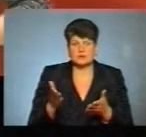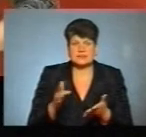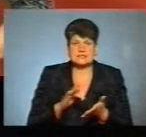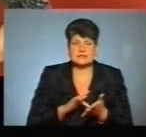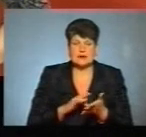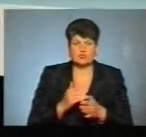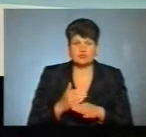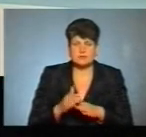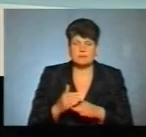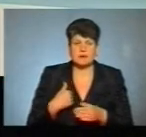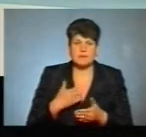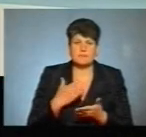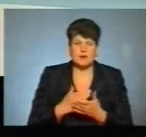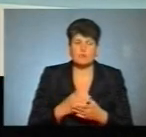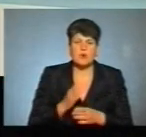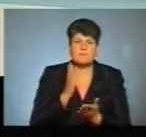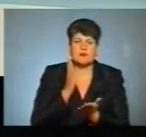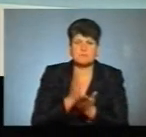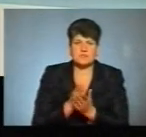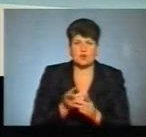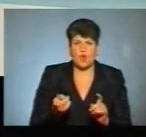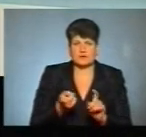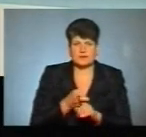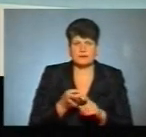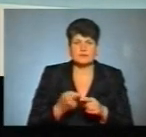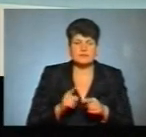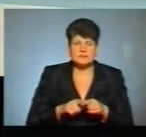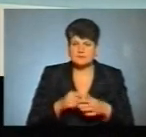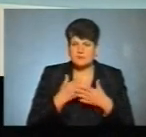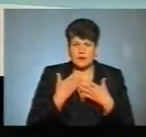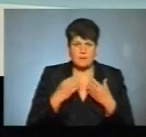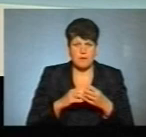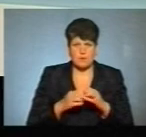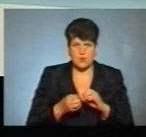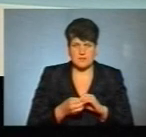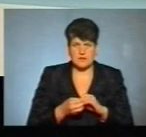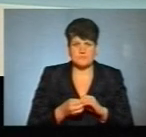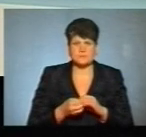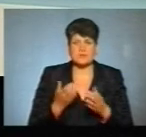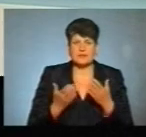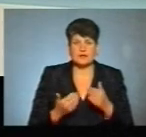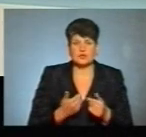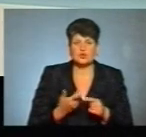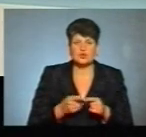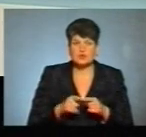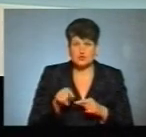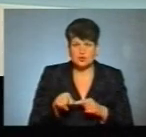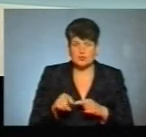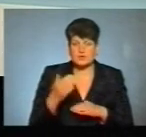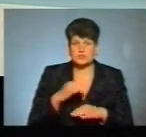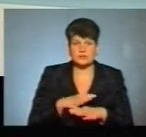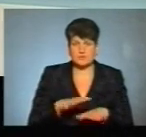маємо прямі контакти, тобто з цим ніби немає проблем, так, але якщо до цього не було